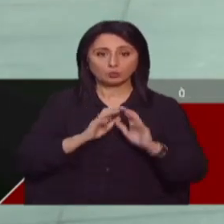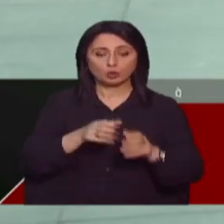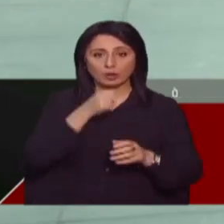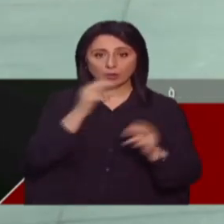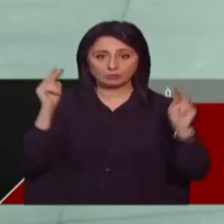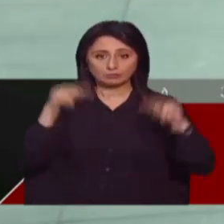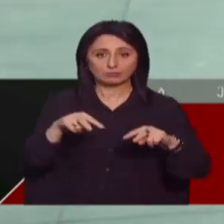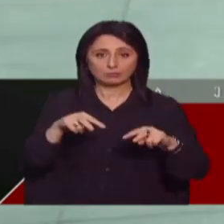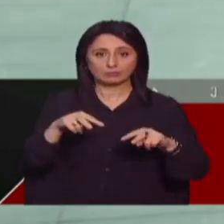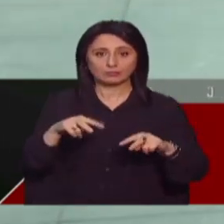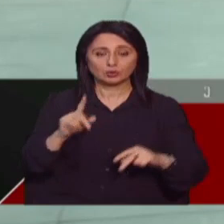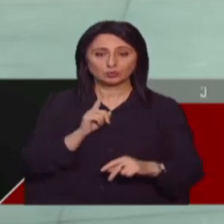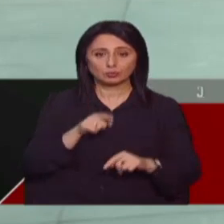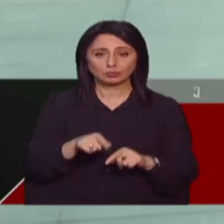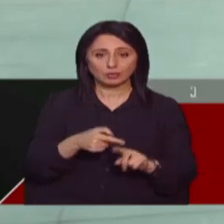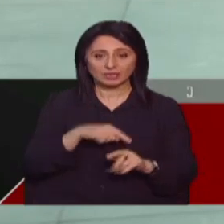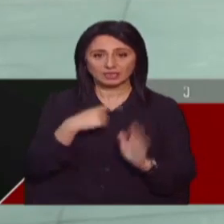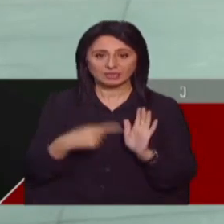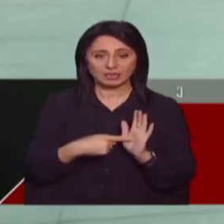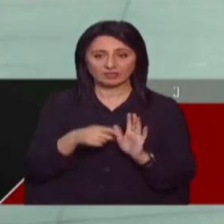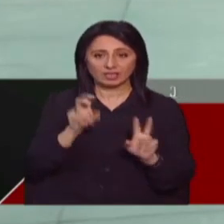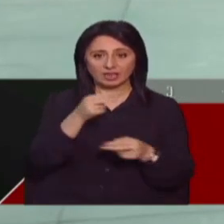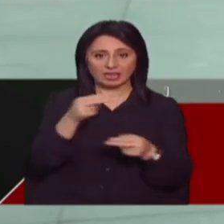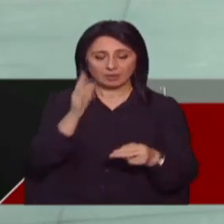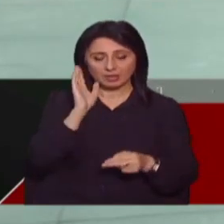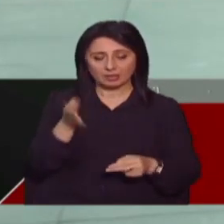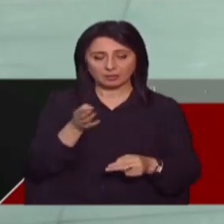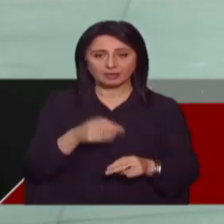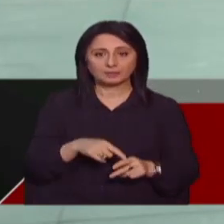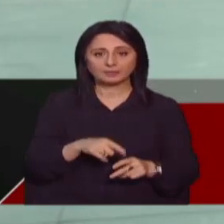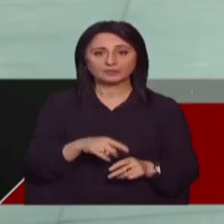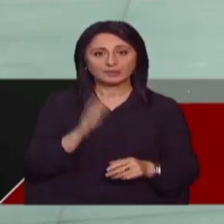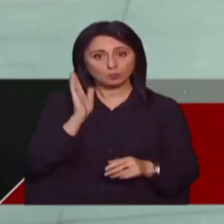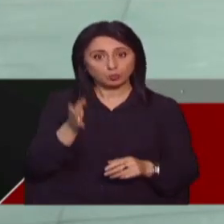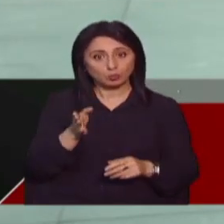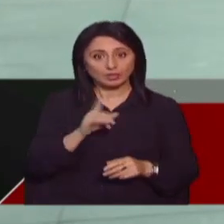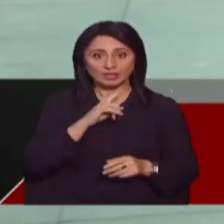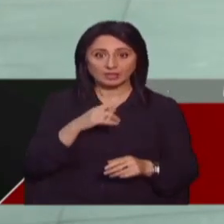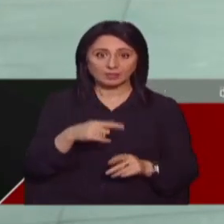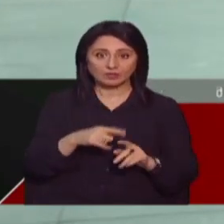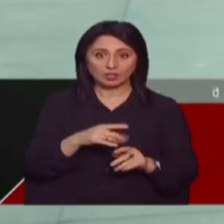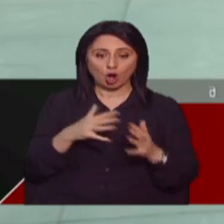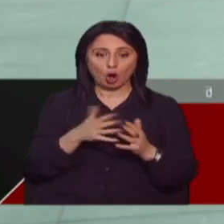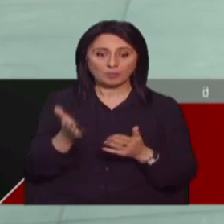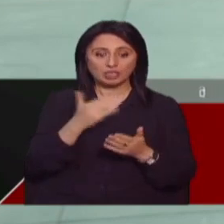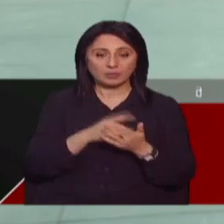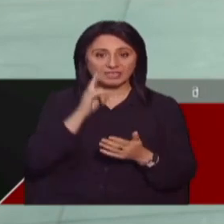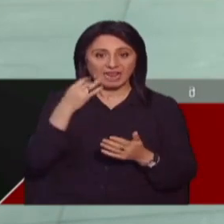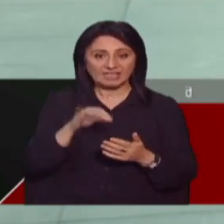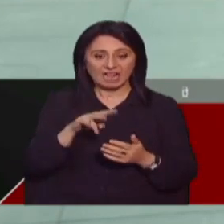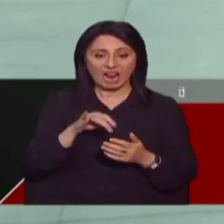მედიის ყურადღების ცენტრში დღეს იქ სწორედ ეს საკითხი და ეს თემა იქნება, ანუ მოხდებიან თუ არა ომის დაწყების შემდგომ ზელენსკი